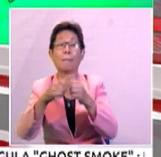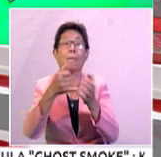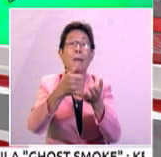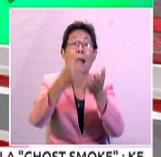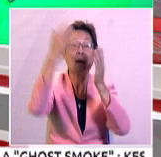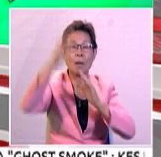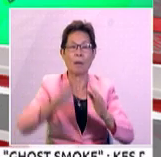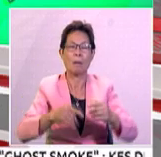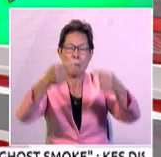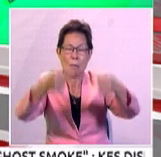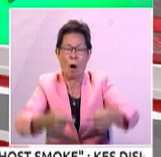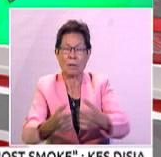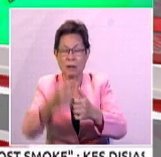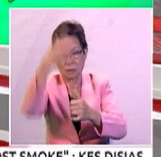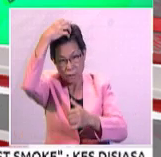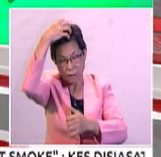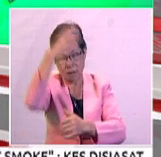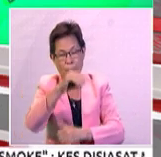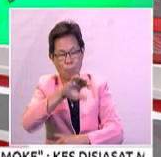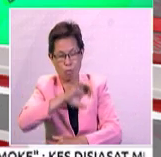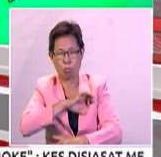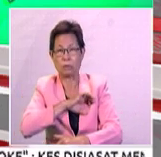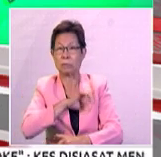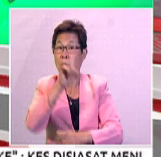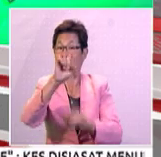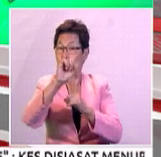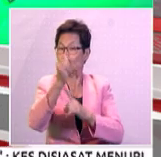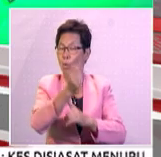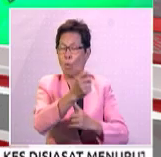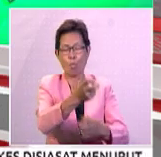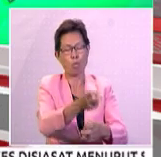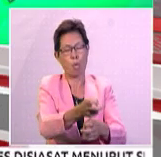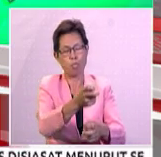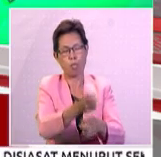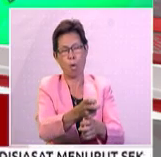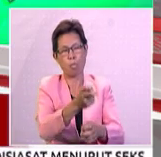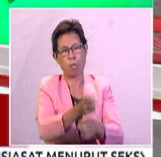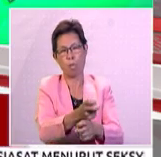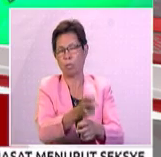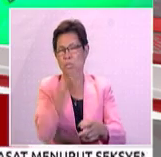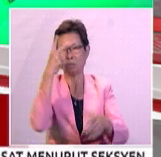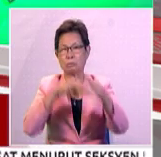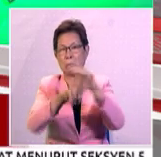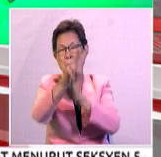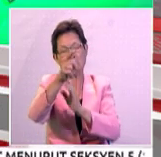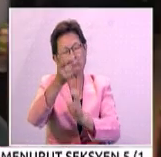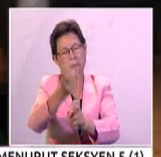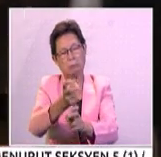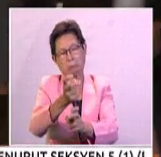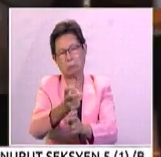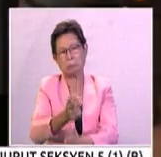Menghadapi Selangor, Felda United dan PDRM adalah satu situasi yang sukar diramal.